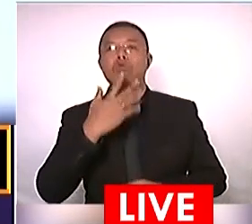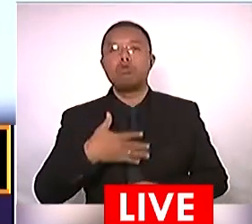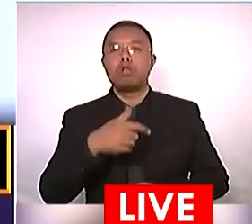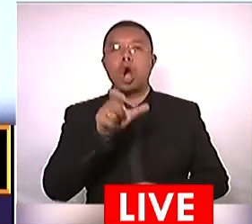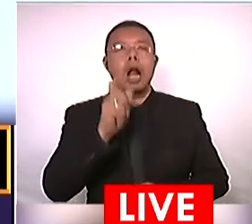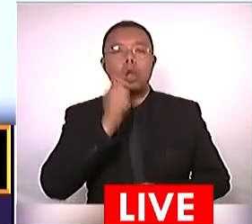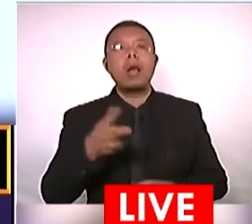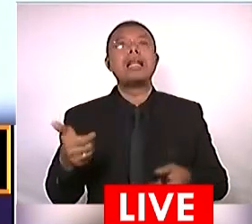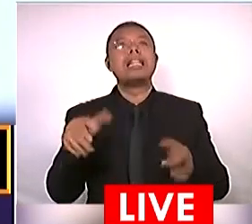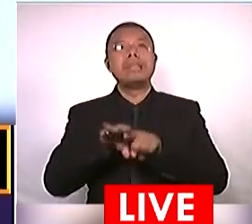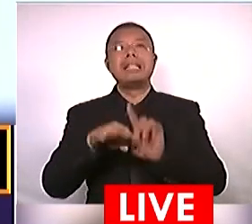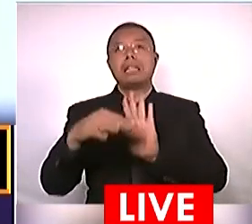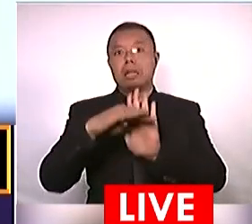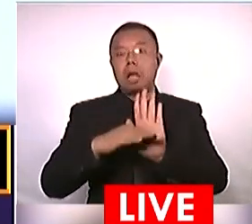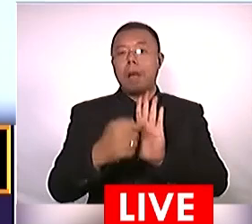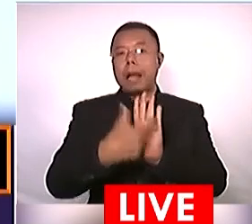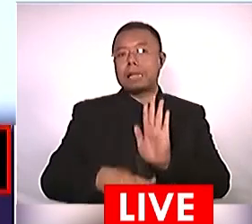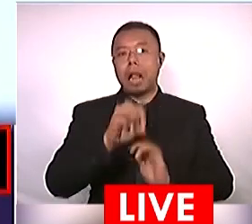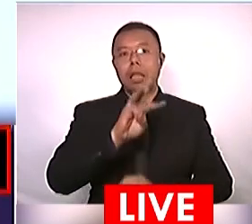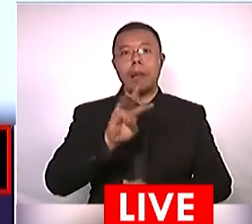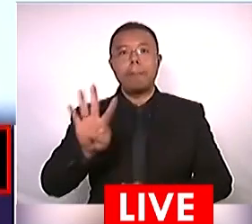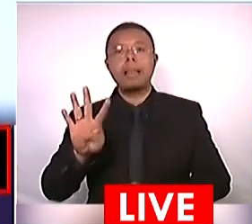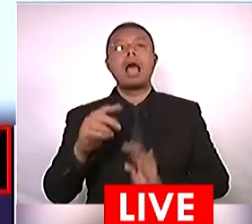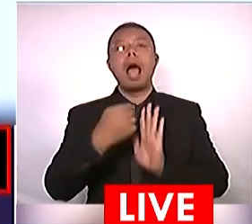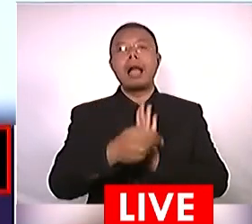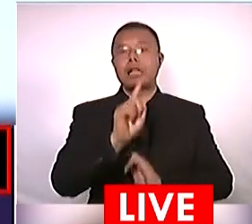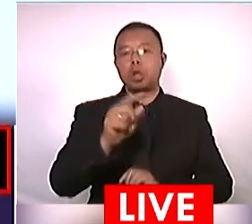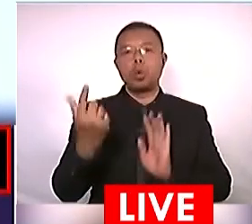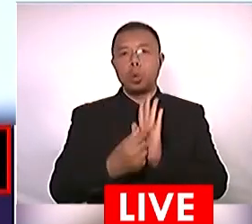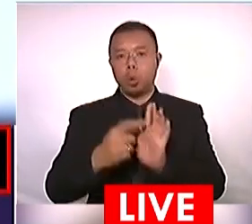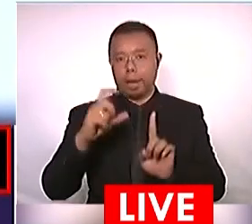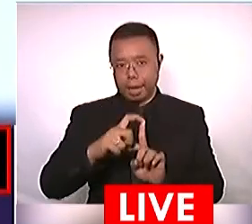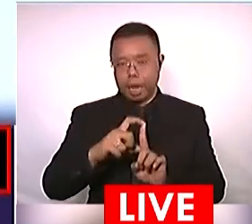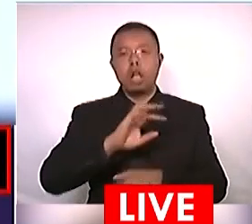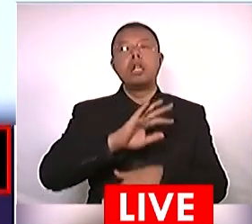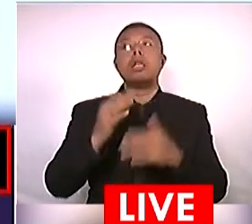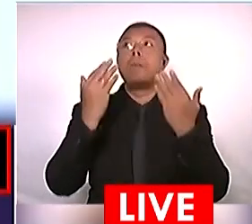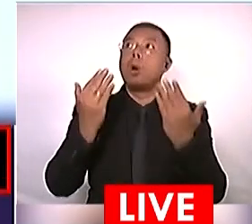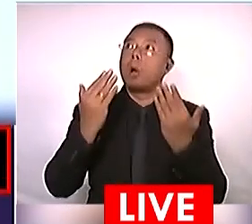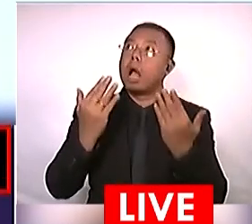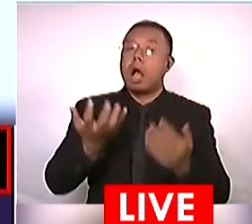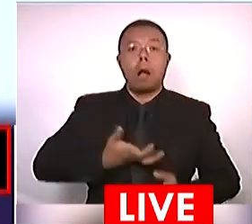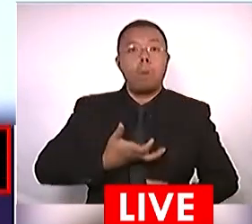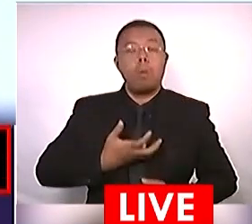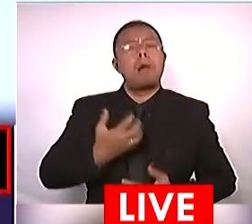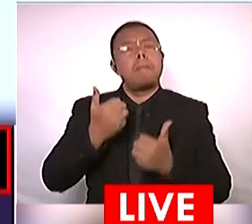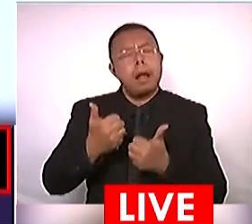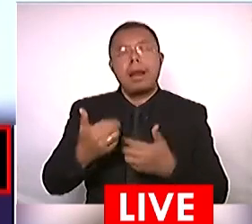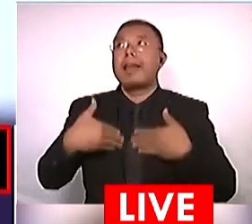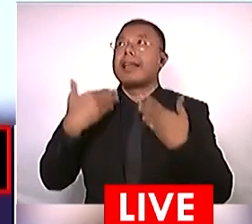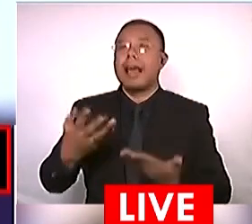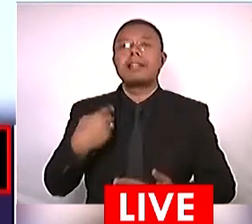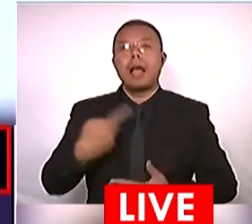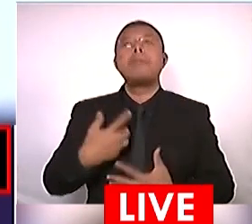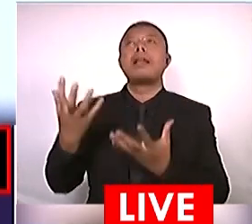Ketentuan Pasal 34 ayat undang-undang dasar Semoga niatan baik dan keikhlasan